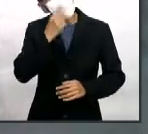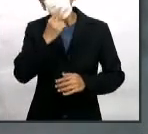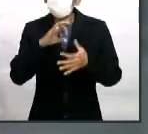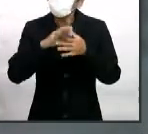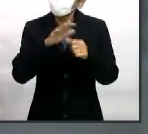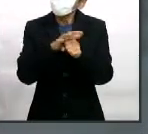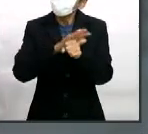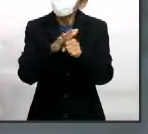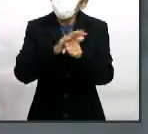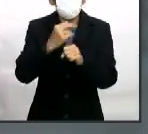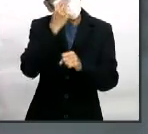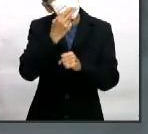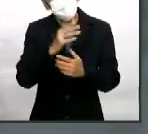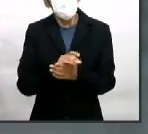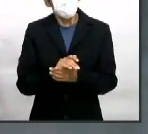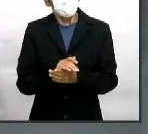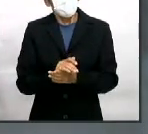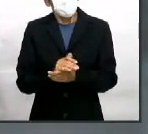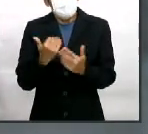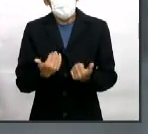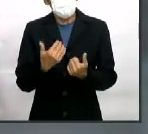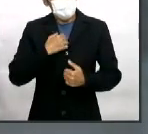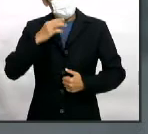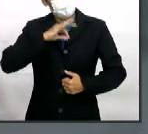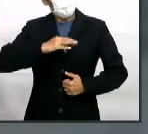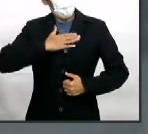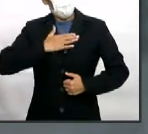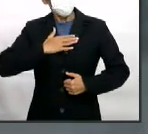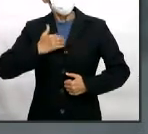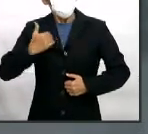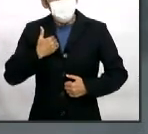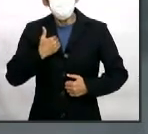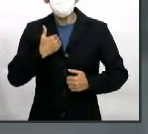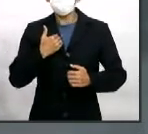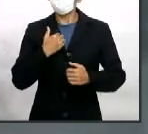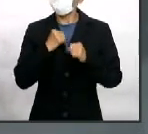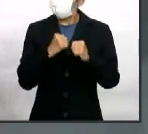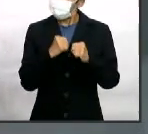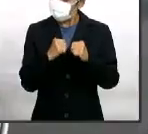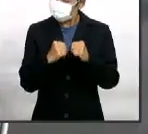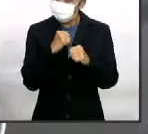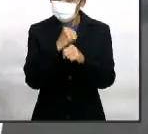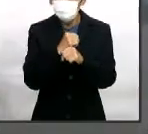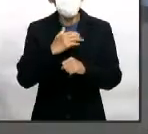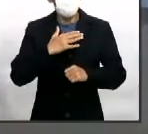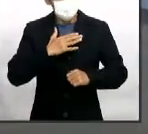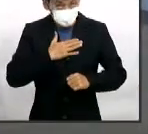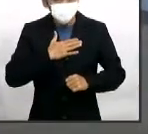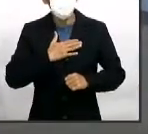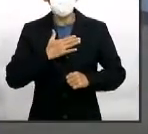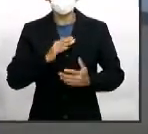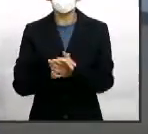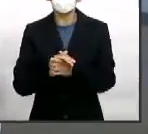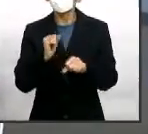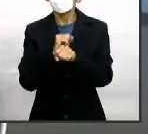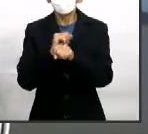ขนาดนั้นคือแต่เรื่องด้วยผมคิดว่ามันมีสถานการณ์หลายๆอย่างมันบังคับเรา ครับ คือเนื่องจากว่าเราเองเนี่ยเป็นเด็ก